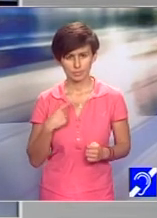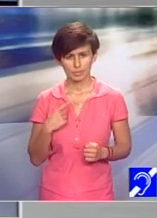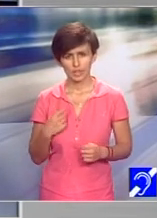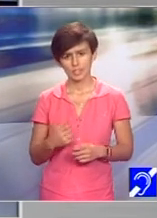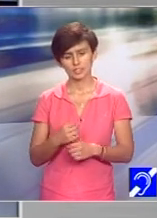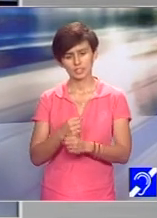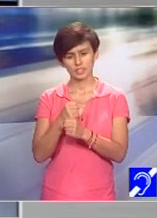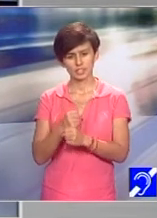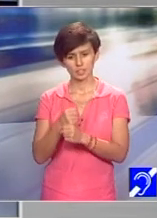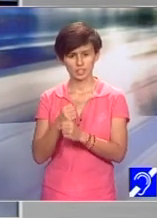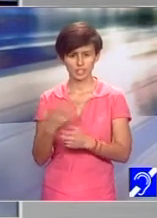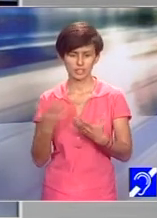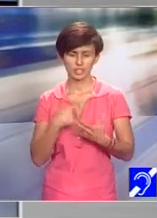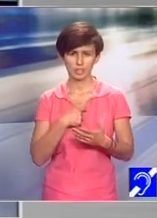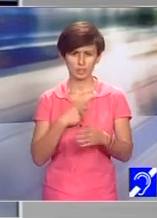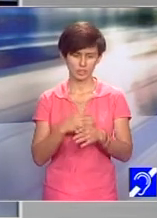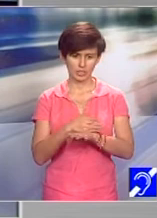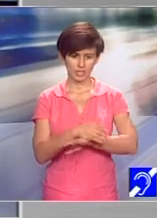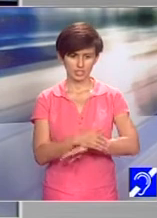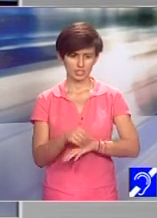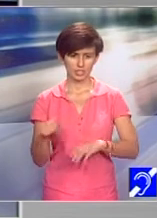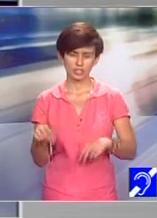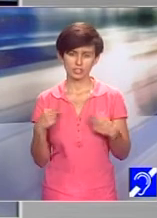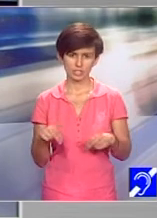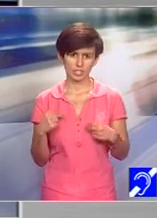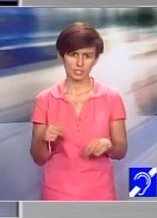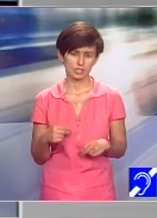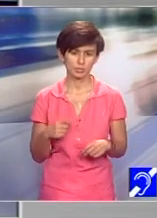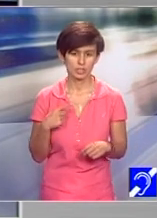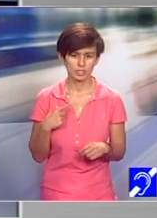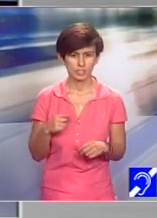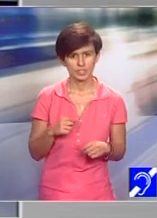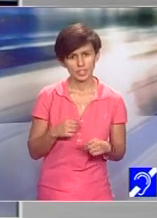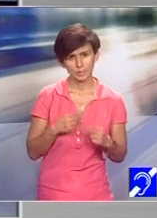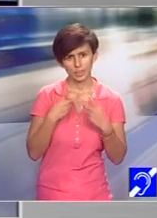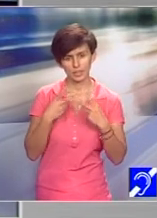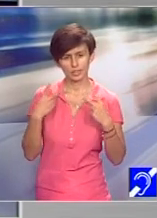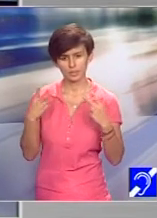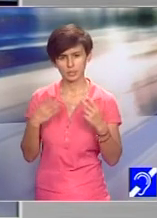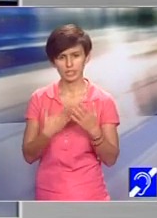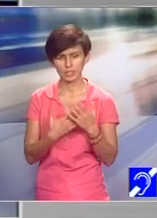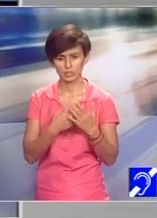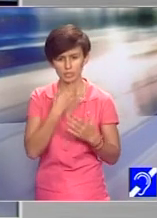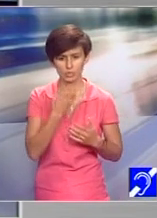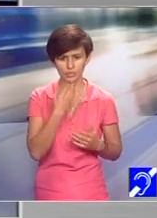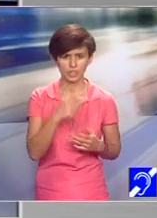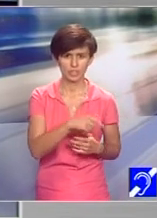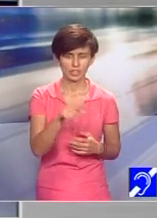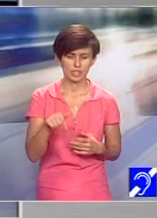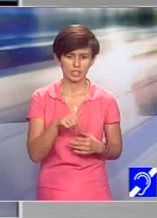linii de finanțare care pot fi accesate, și aceste exemple vor fi în prim planul conferinței noastre. Pentru că vorbim